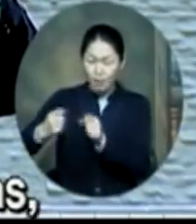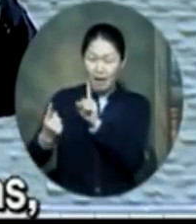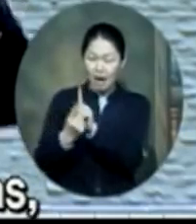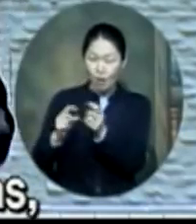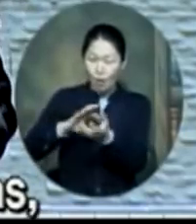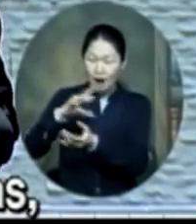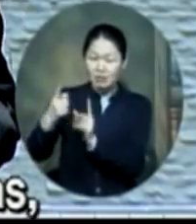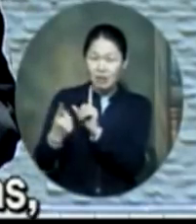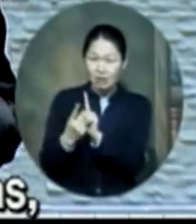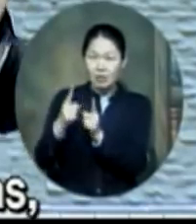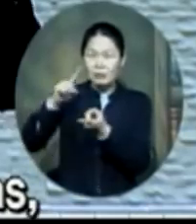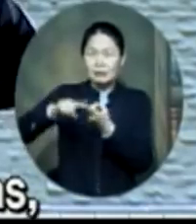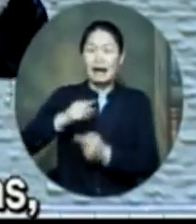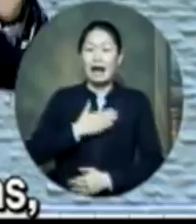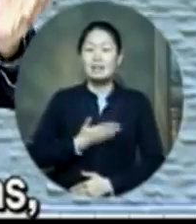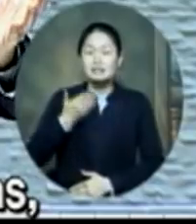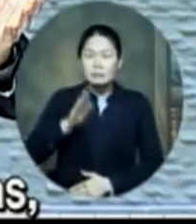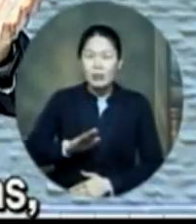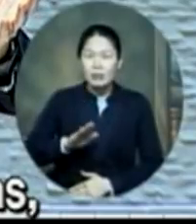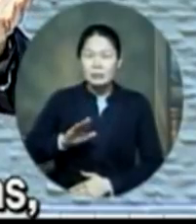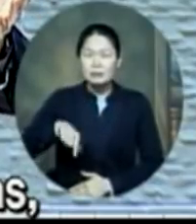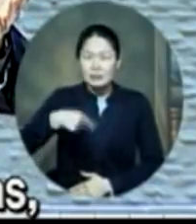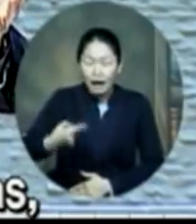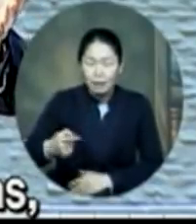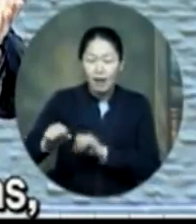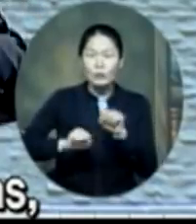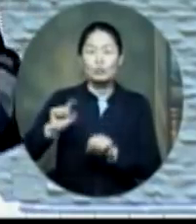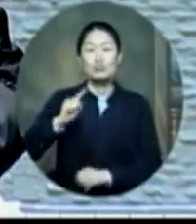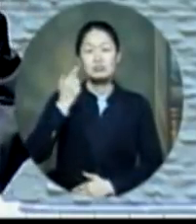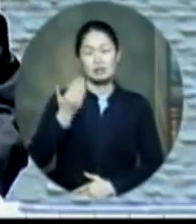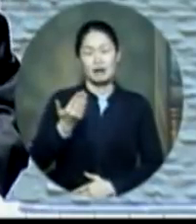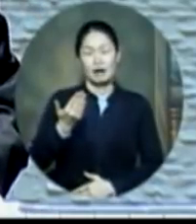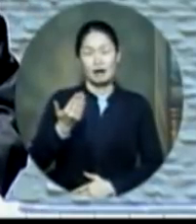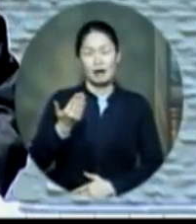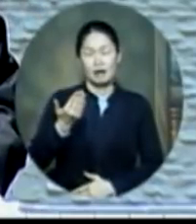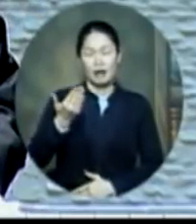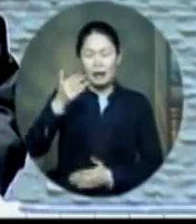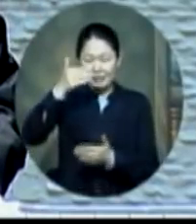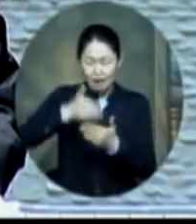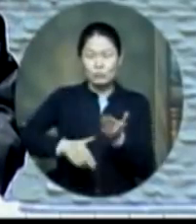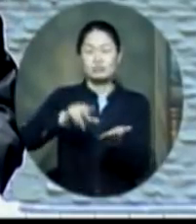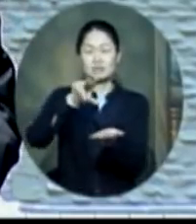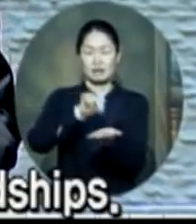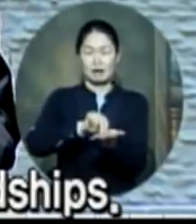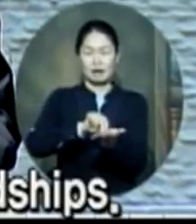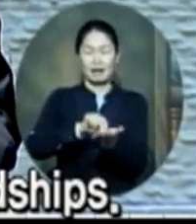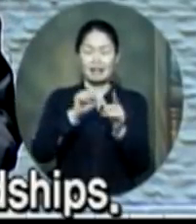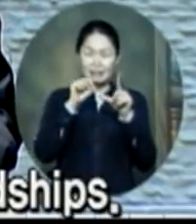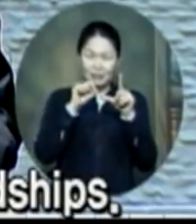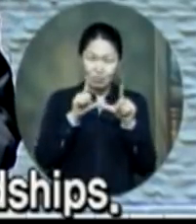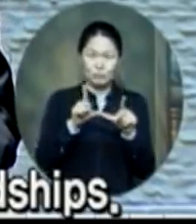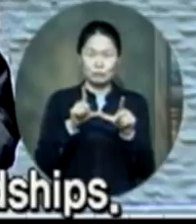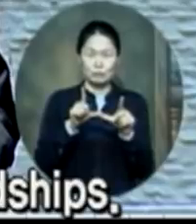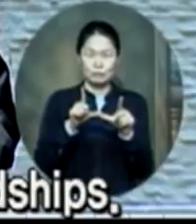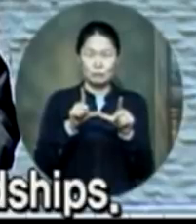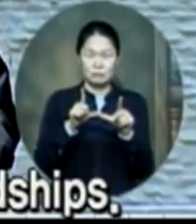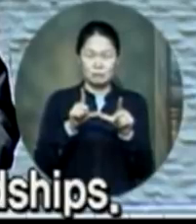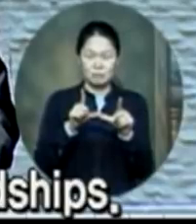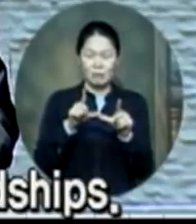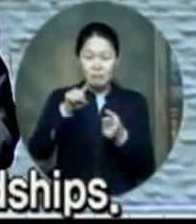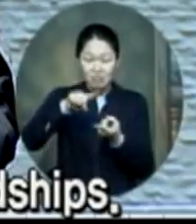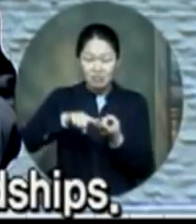것을 알았지만 그래서 어떻게 하라는 것이냐 하는 것이 남은 문제예요. 대부분은 거기서